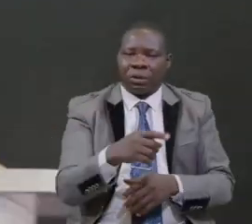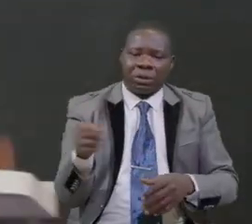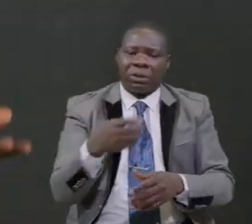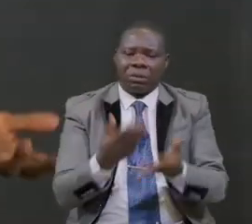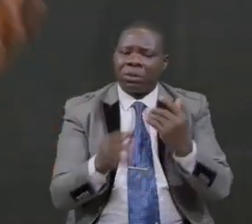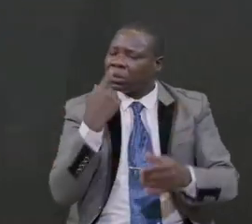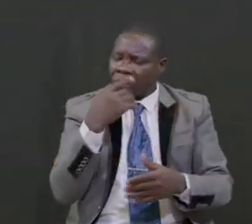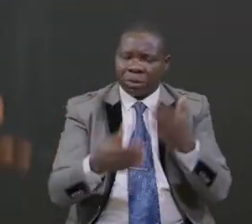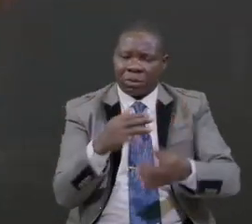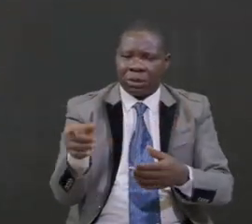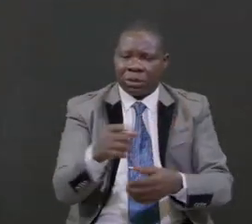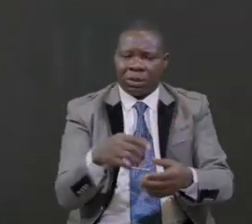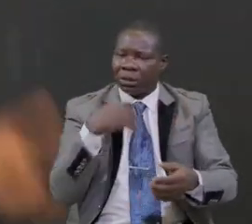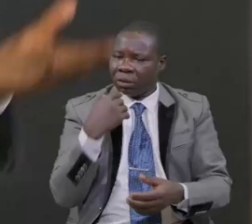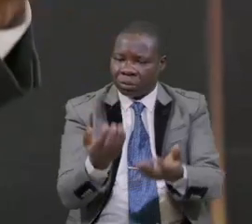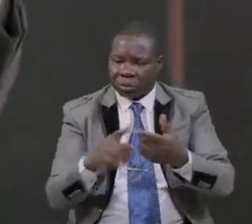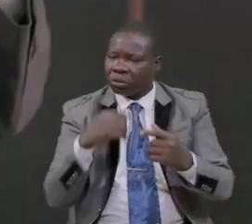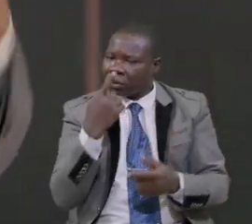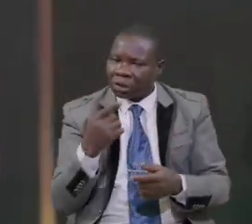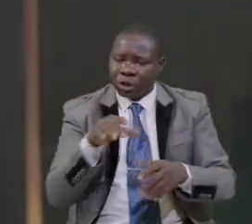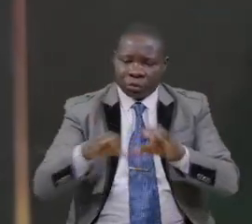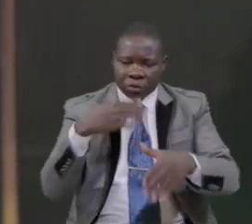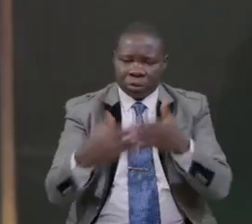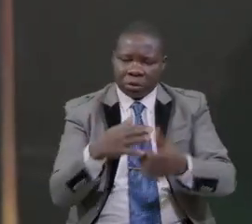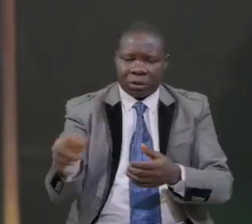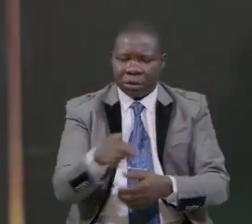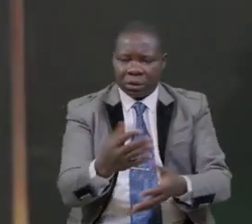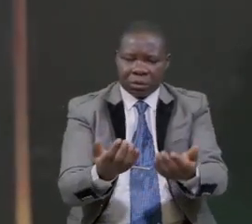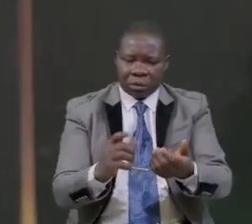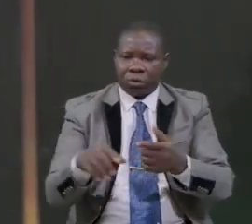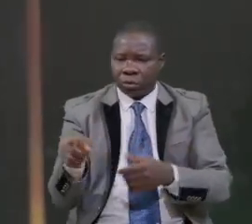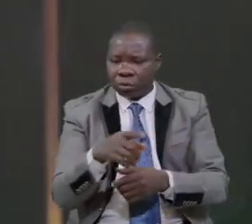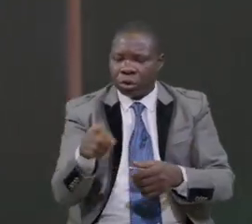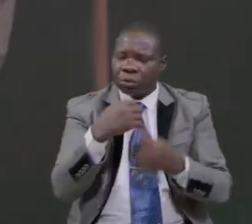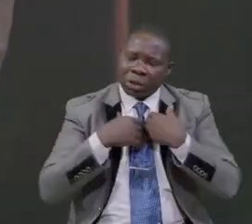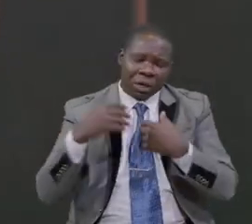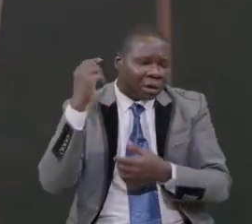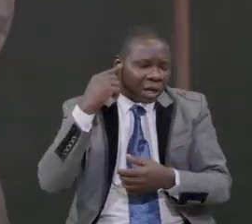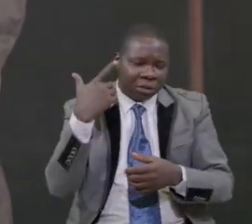Mais déjà, tu as écouté la parole. Et j'ai mis ma parole dans ta bouche.